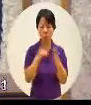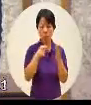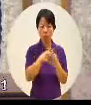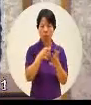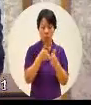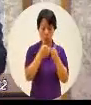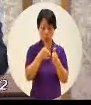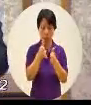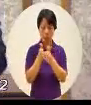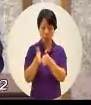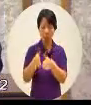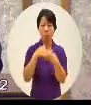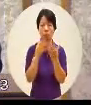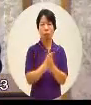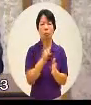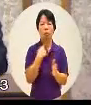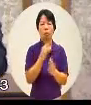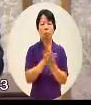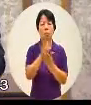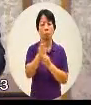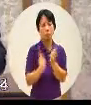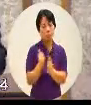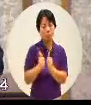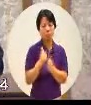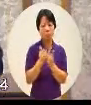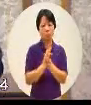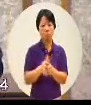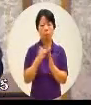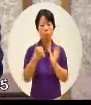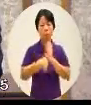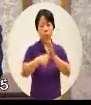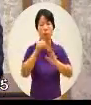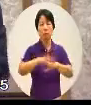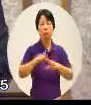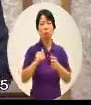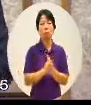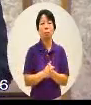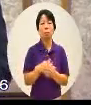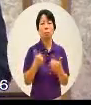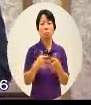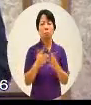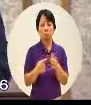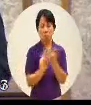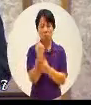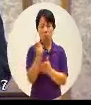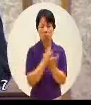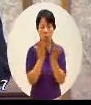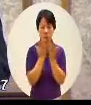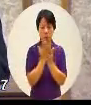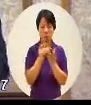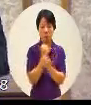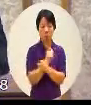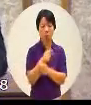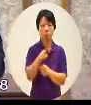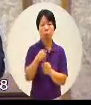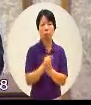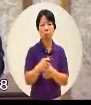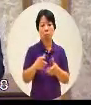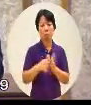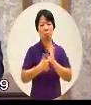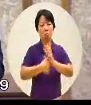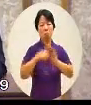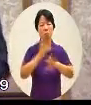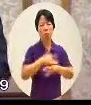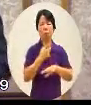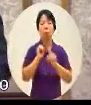代表学校去参加比赛，他都可以有出头天。这才是多元的价值，而不是只是会念书考试的才有出头天。我们期